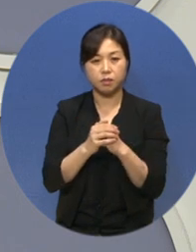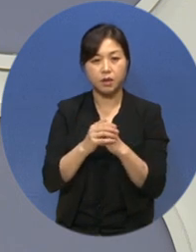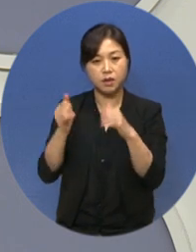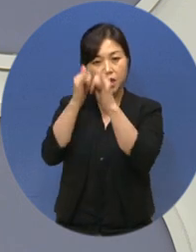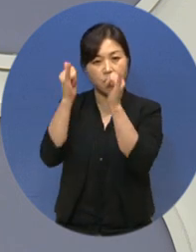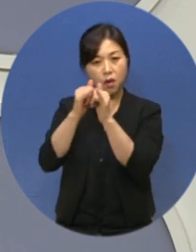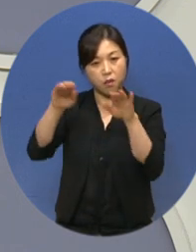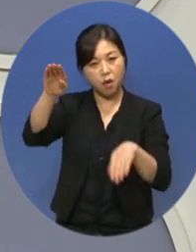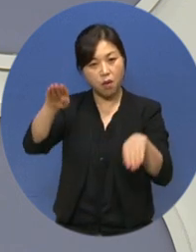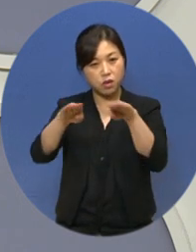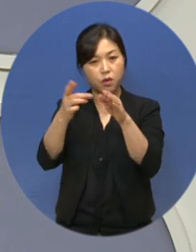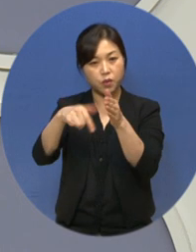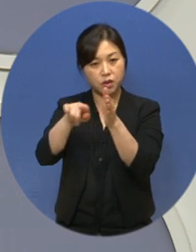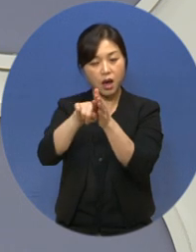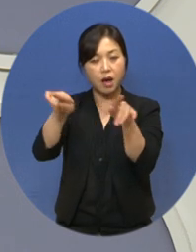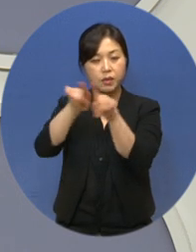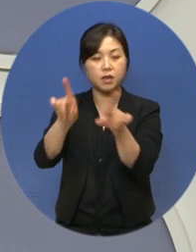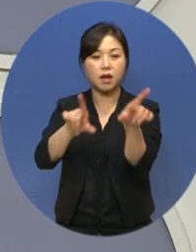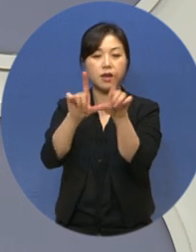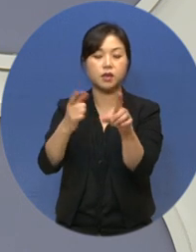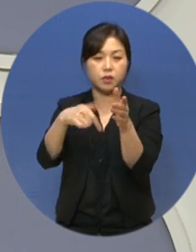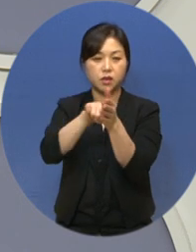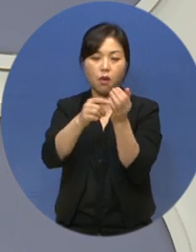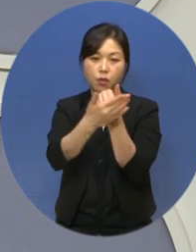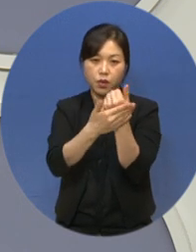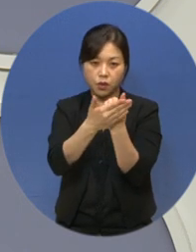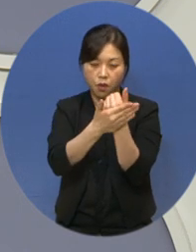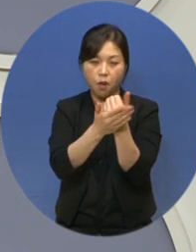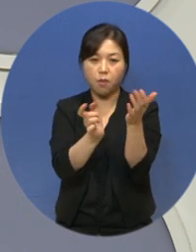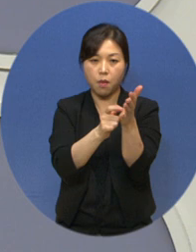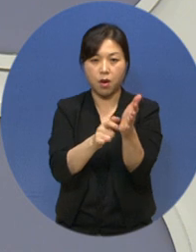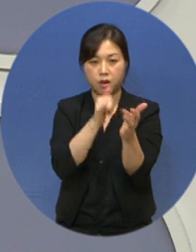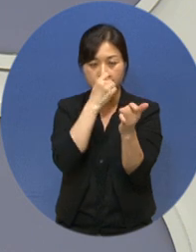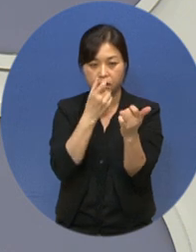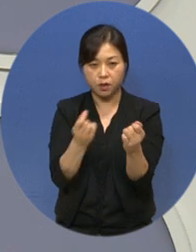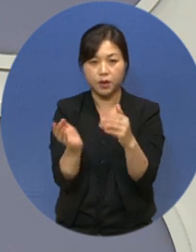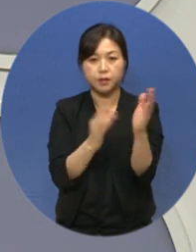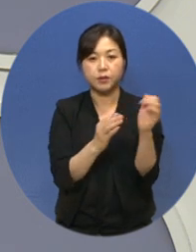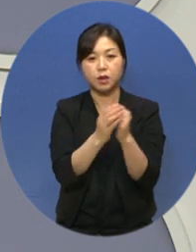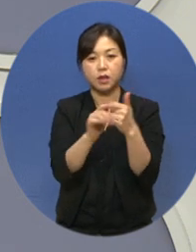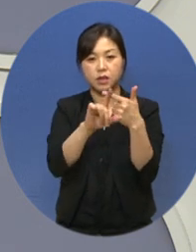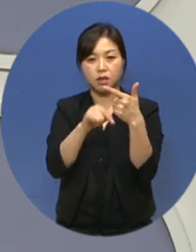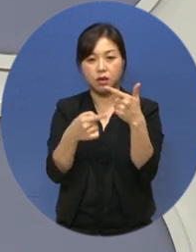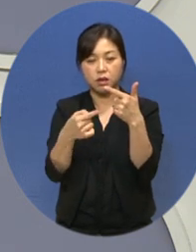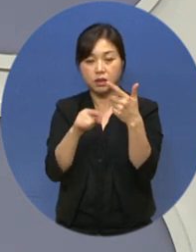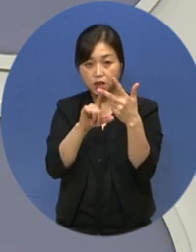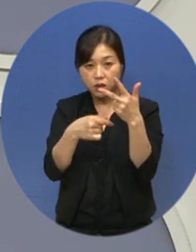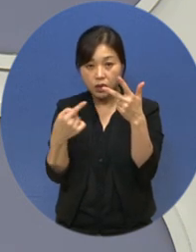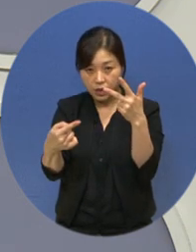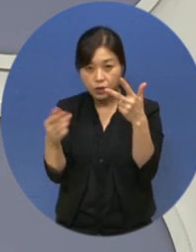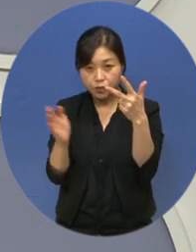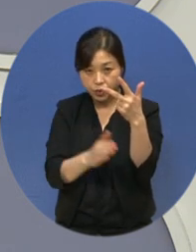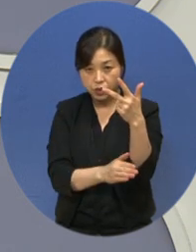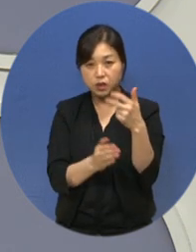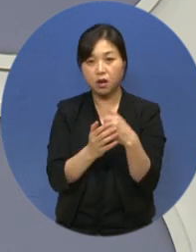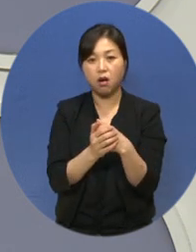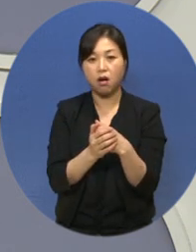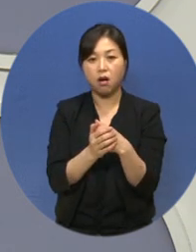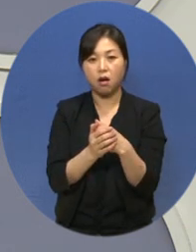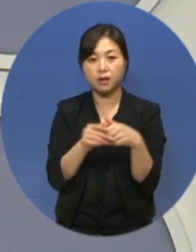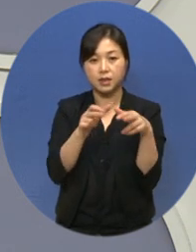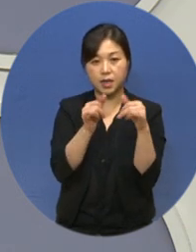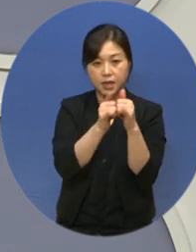아니구요 또 금년 7월 1일부터 시야는 게 충청남도의 는 전 장애인이 시내 버스와 농어촌 버스를